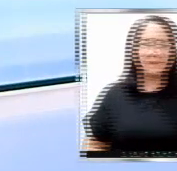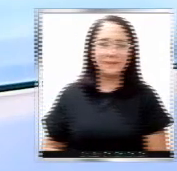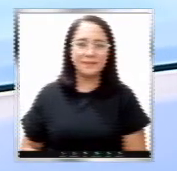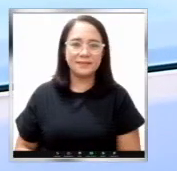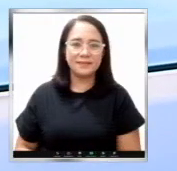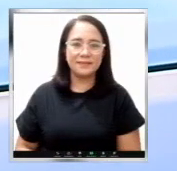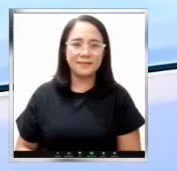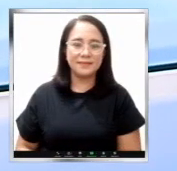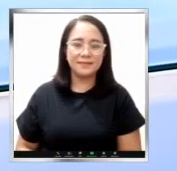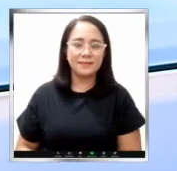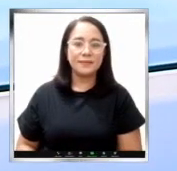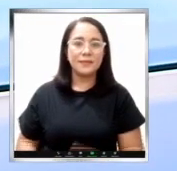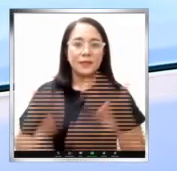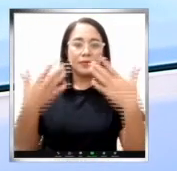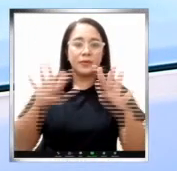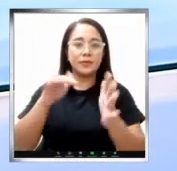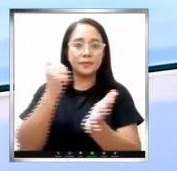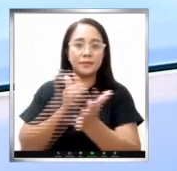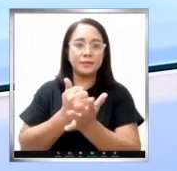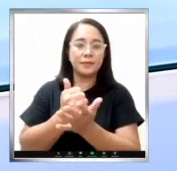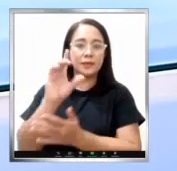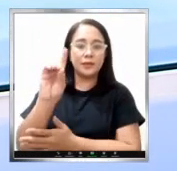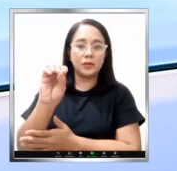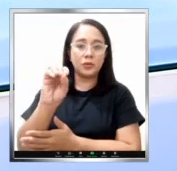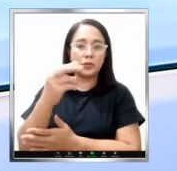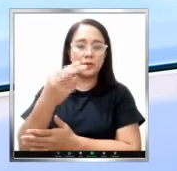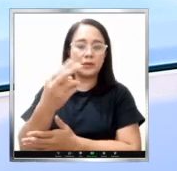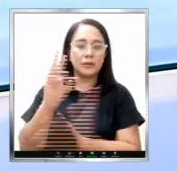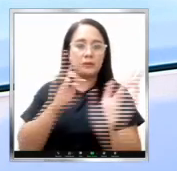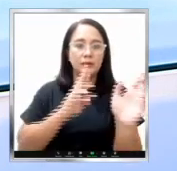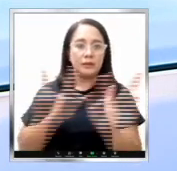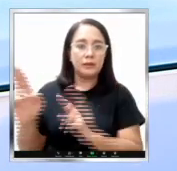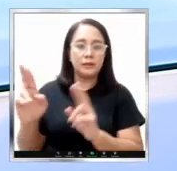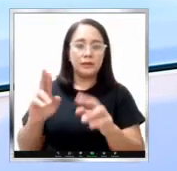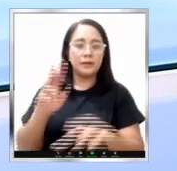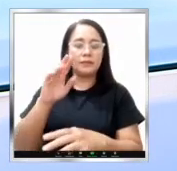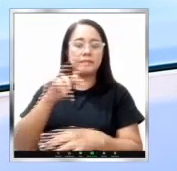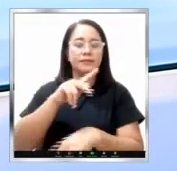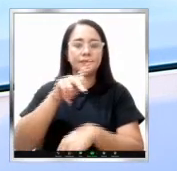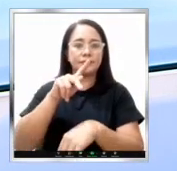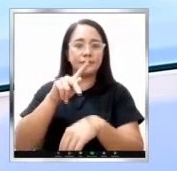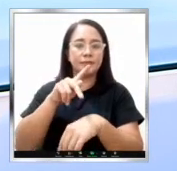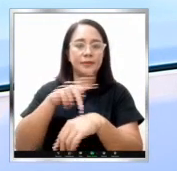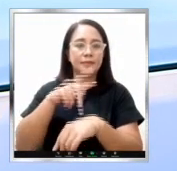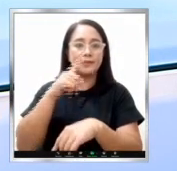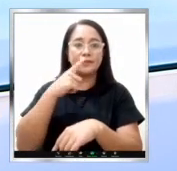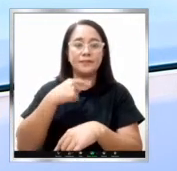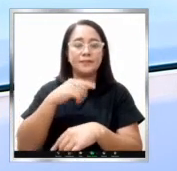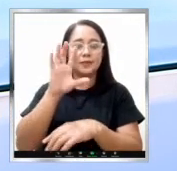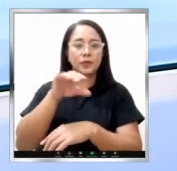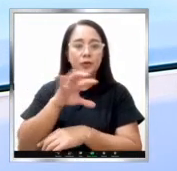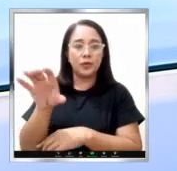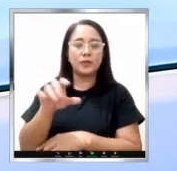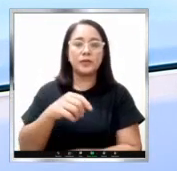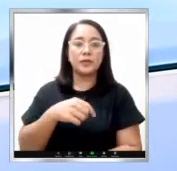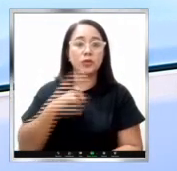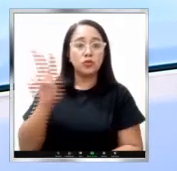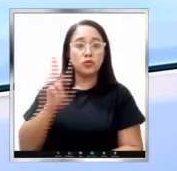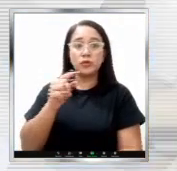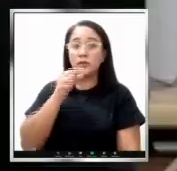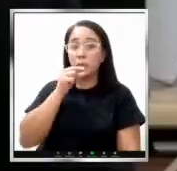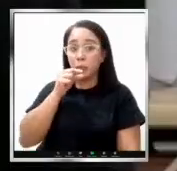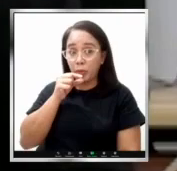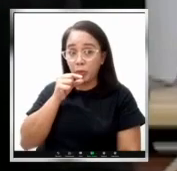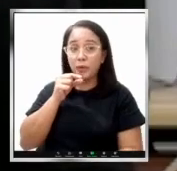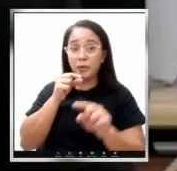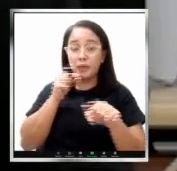Matapos aprobahan ng Department of Health, handa na raw ang Philippine Red Cross ay patupad ang saliva test o paggamit ng laway sa COVID-19 testing.